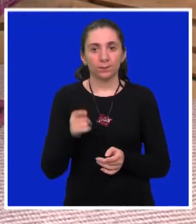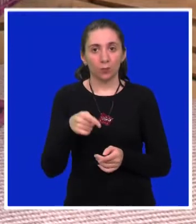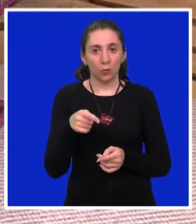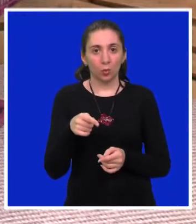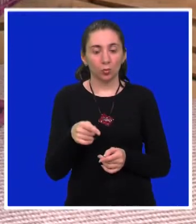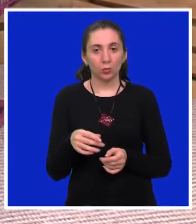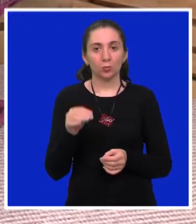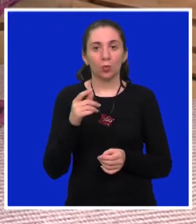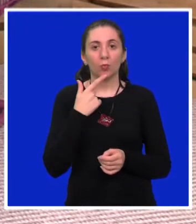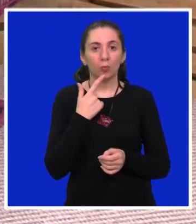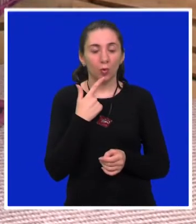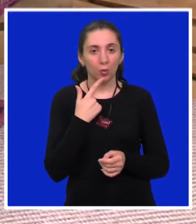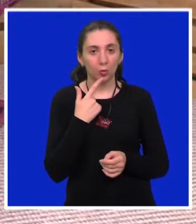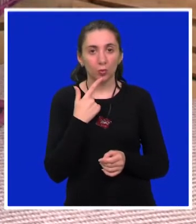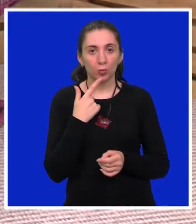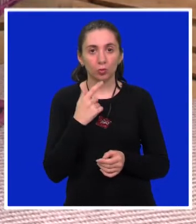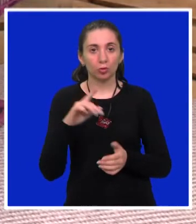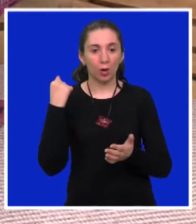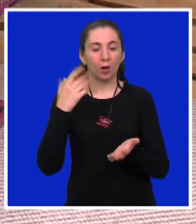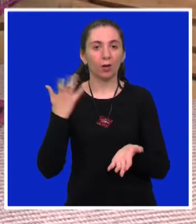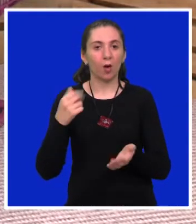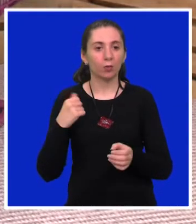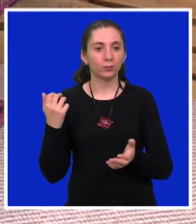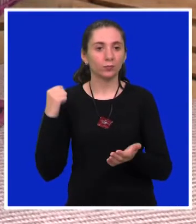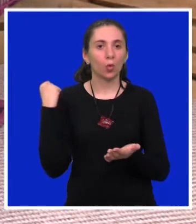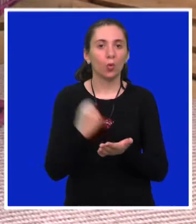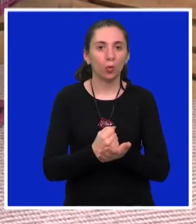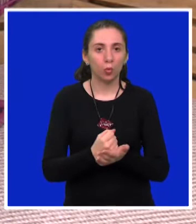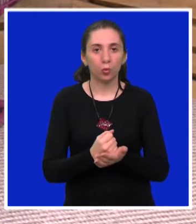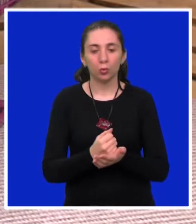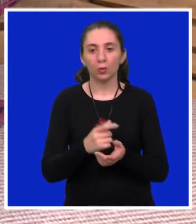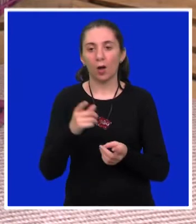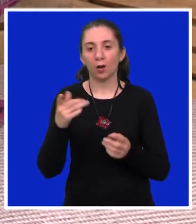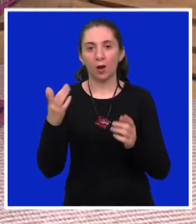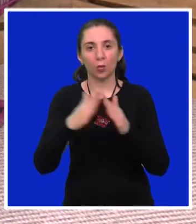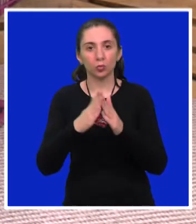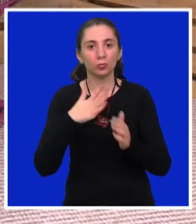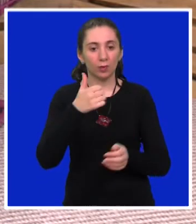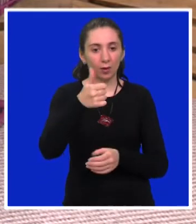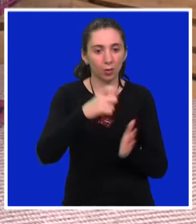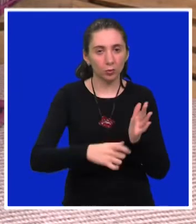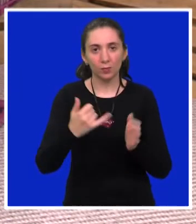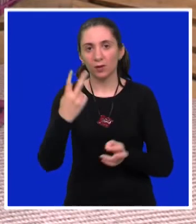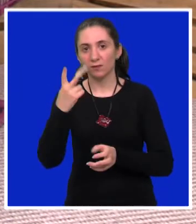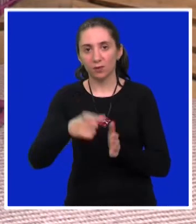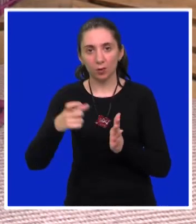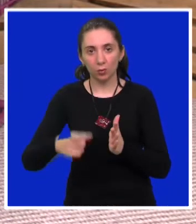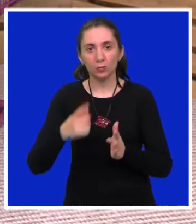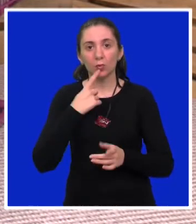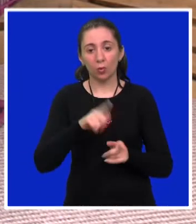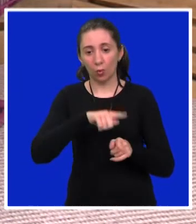I tu smo stvarno nastojali da taj udar na samačka kućanstva, odnosno obitelji sa jednom ili dvije osobe, koje su do sad